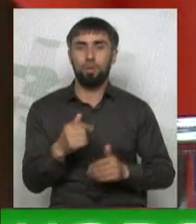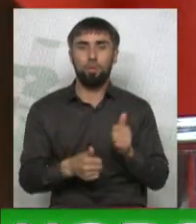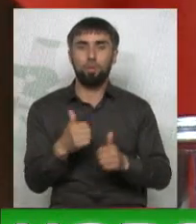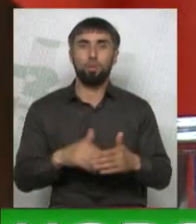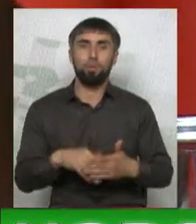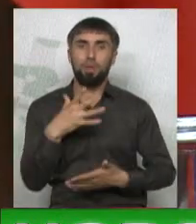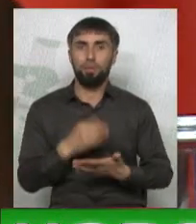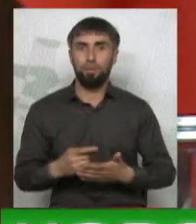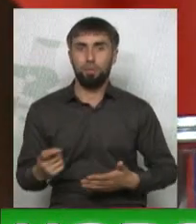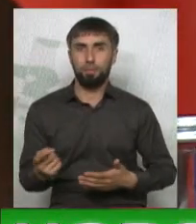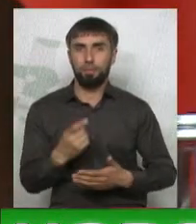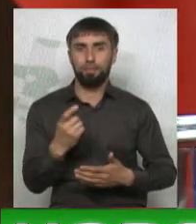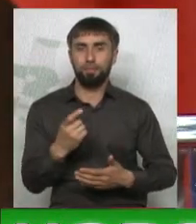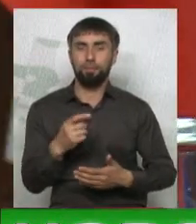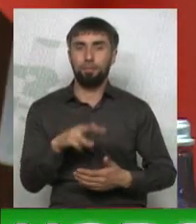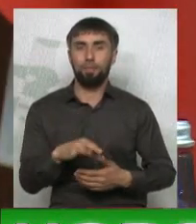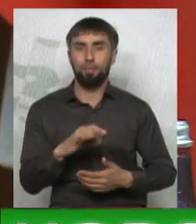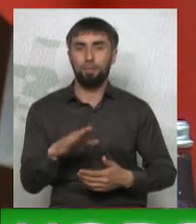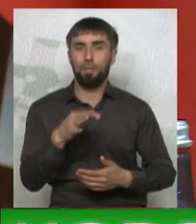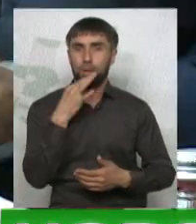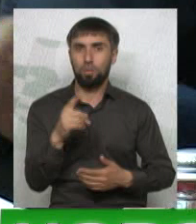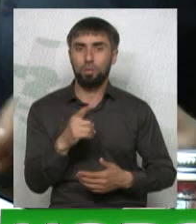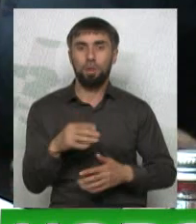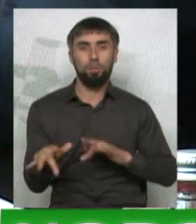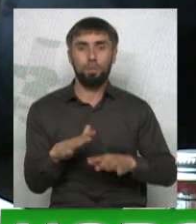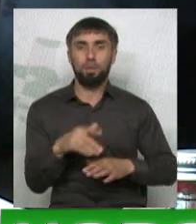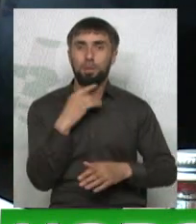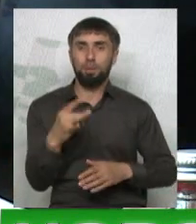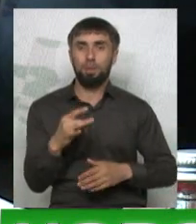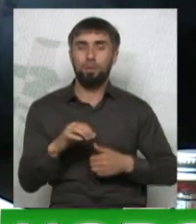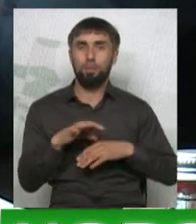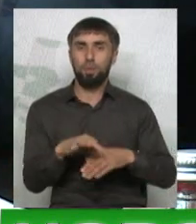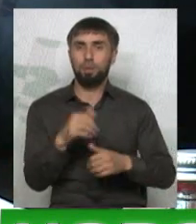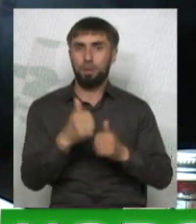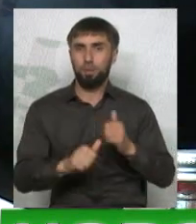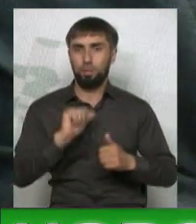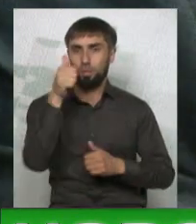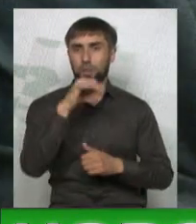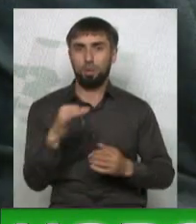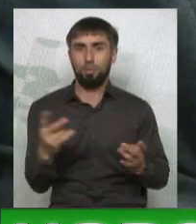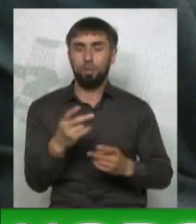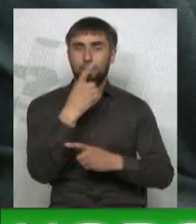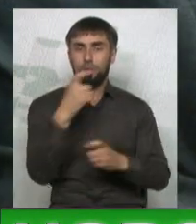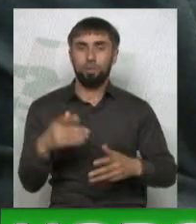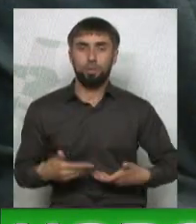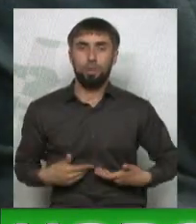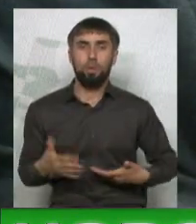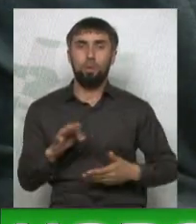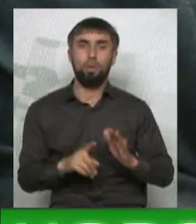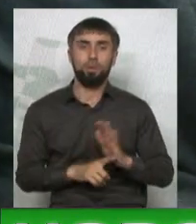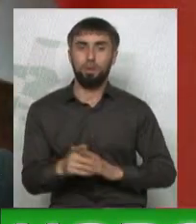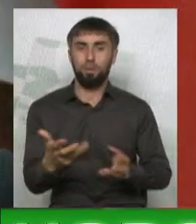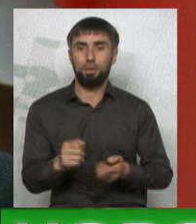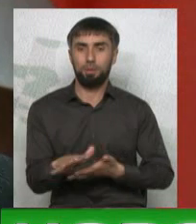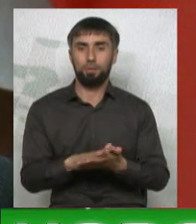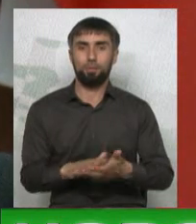на лучшее подсобное хозяйство. Магомед Евлоев отметил, что мероприятие в республике проводится ежегодно и нужно оповестить жителей о старте приема